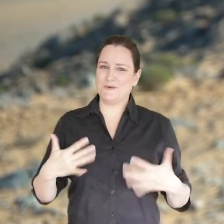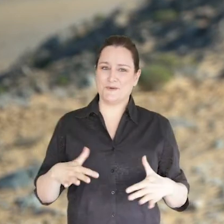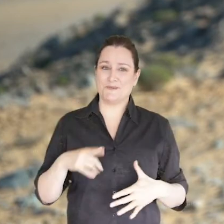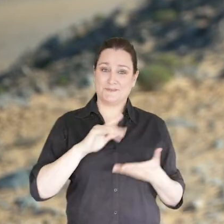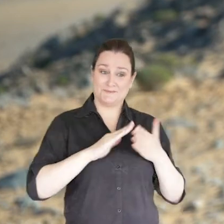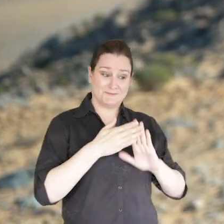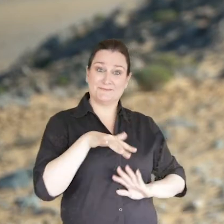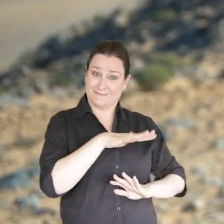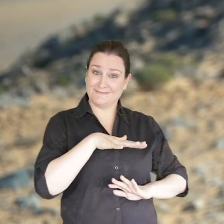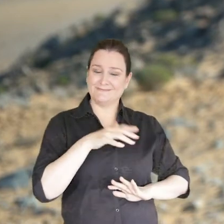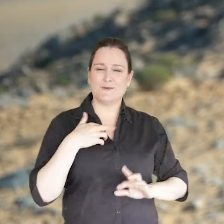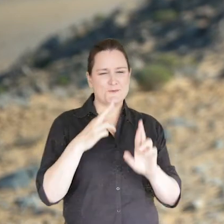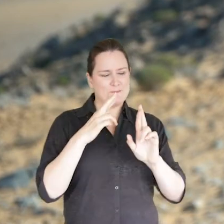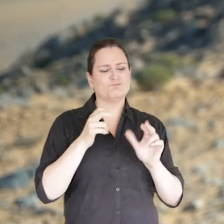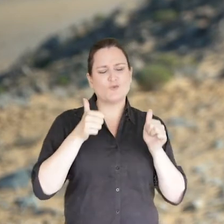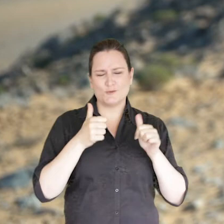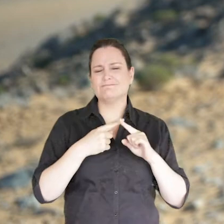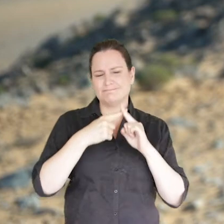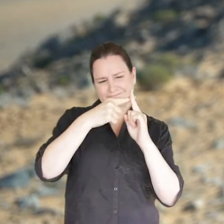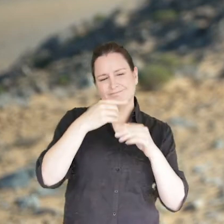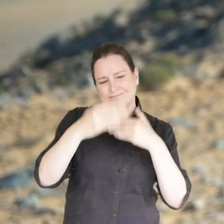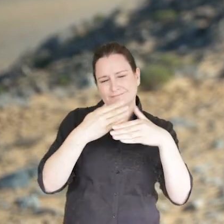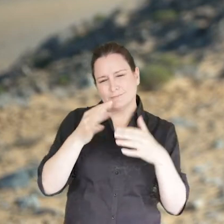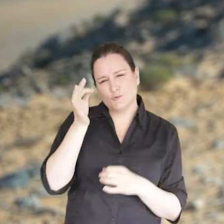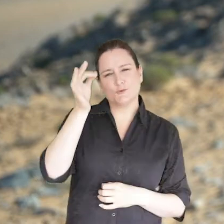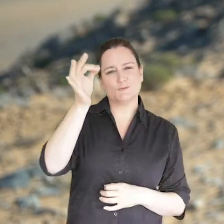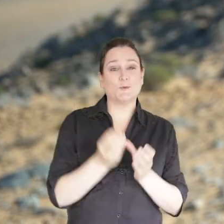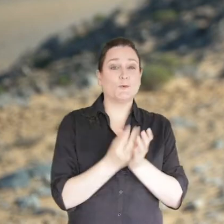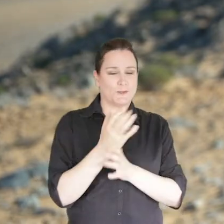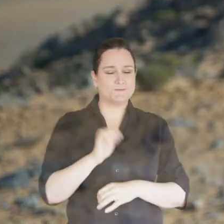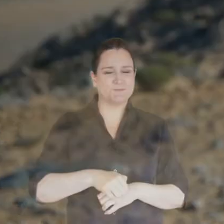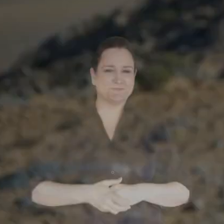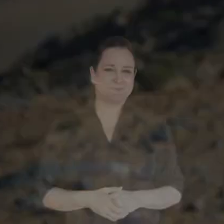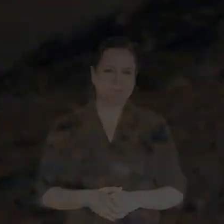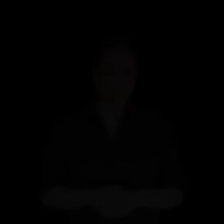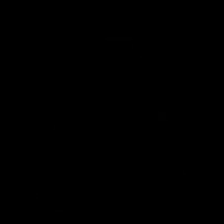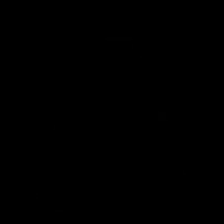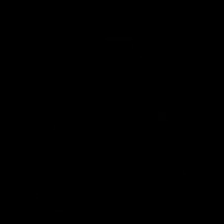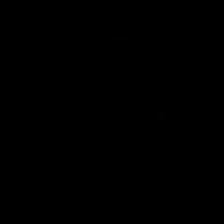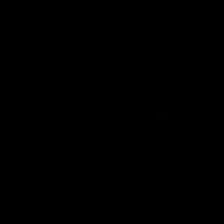hierdie volk. Ek het hoop vir hulle voortbestaan en ek het hoop vir hulle groei.